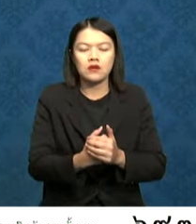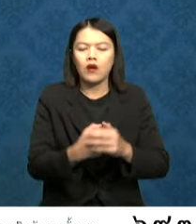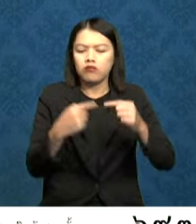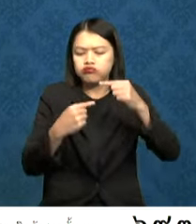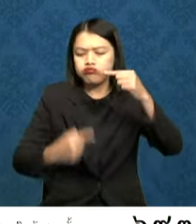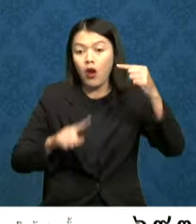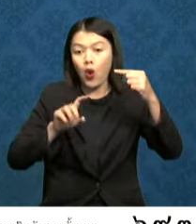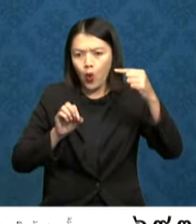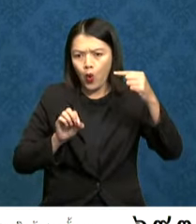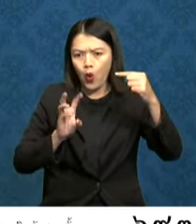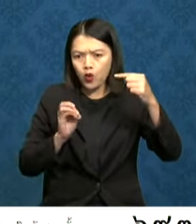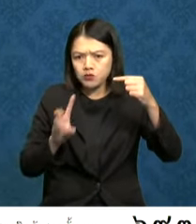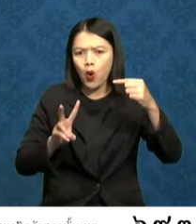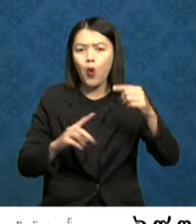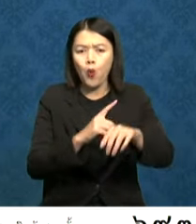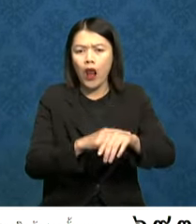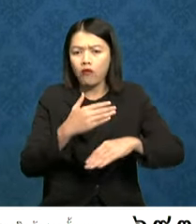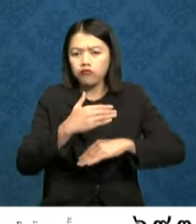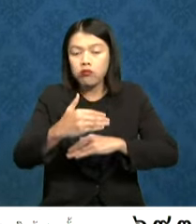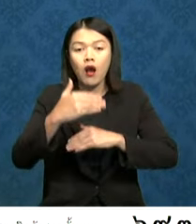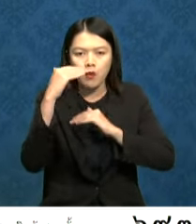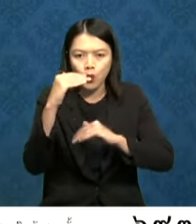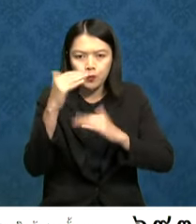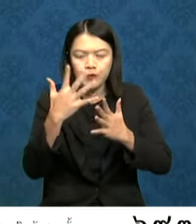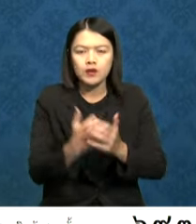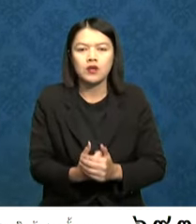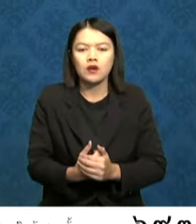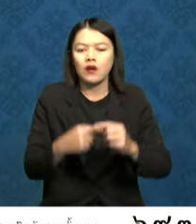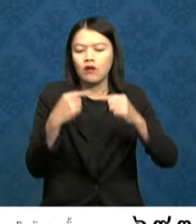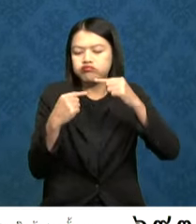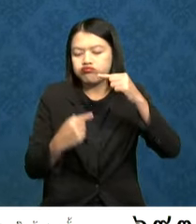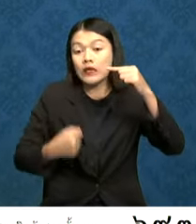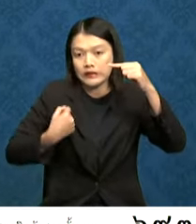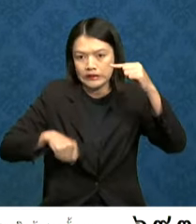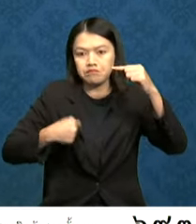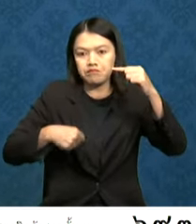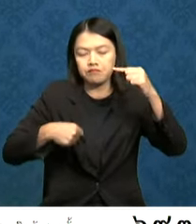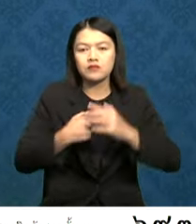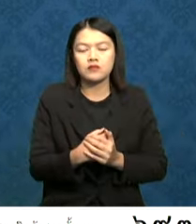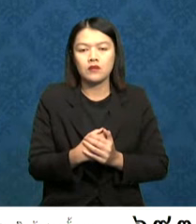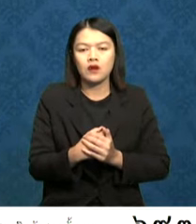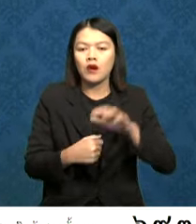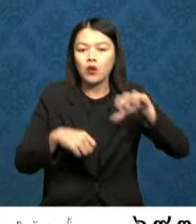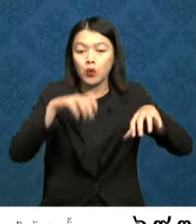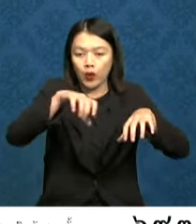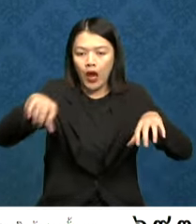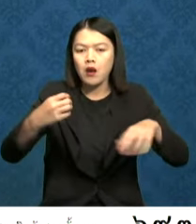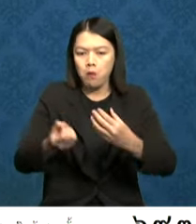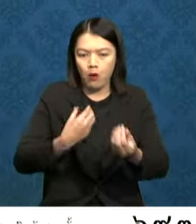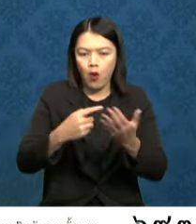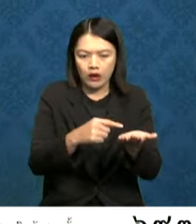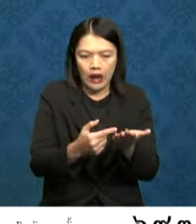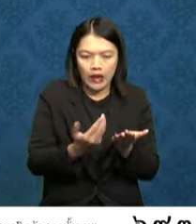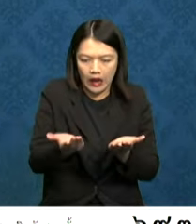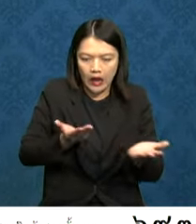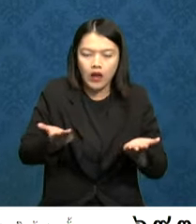เรื่องที่ไม่มีการกำหนดกอบเวลาไว้ทำให้มีแค่ 10เรื่องเท่านั้นครับที่หน่วยงานตอบกลับนำกลับมารายงานให้